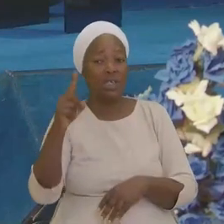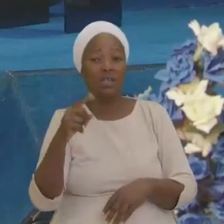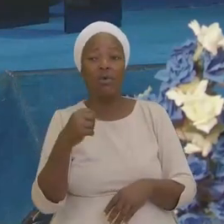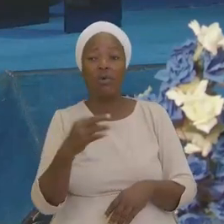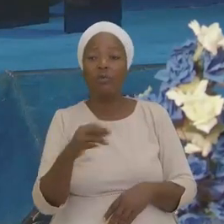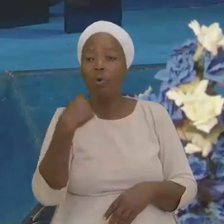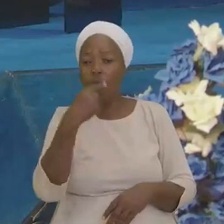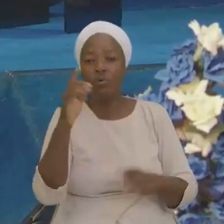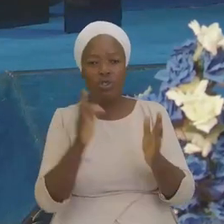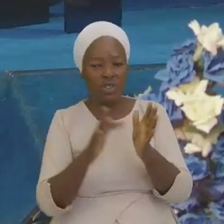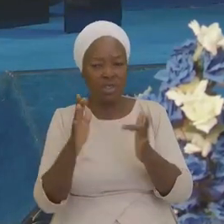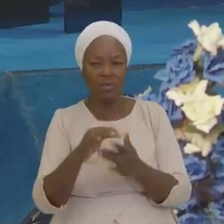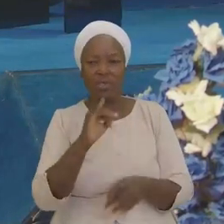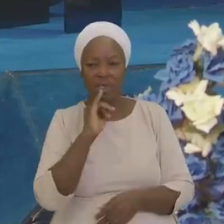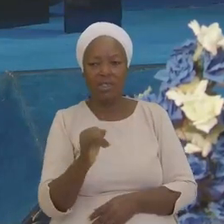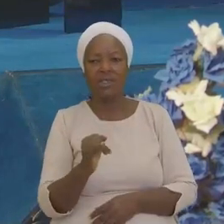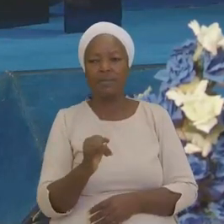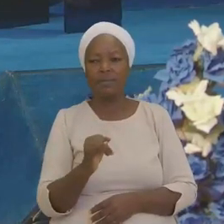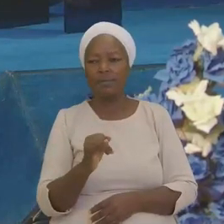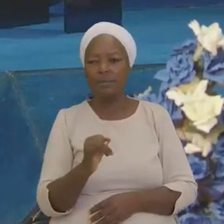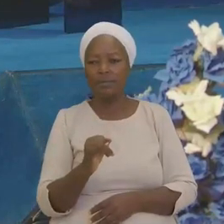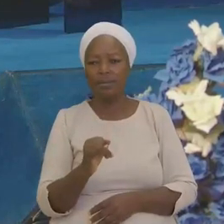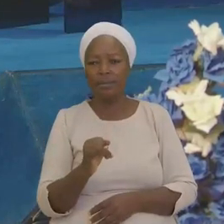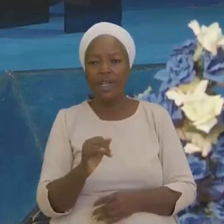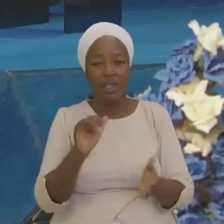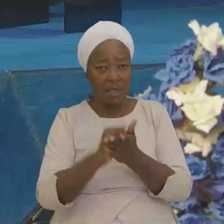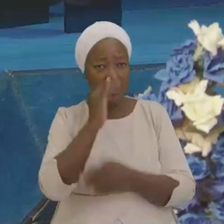Plusieurs sont limités dans leur compréhension de qui Jésus est.